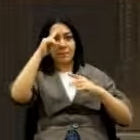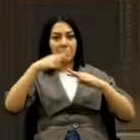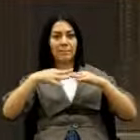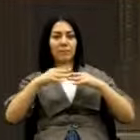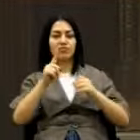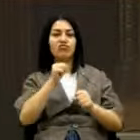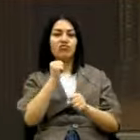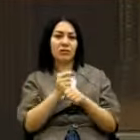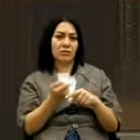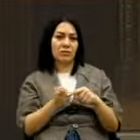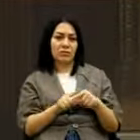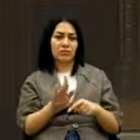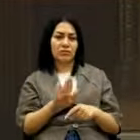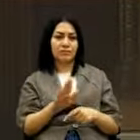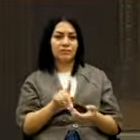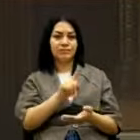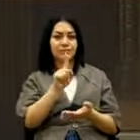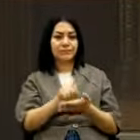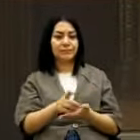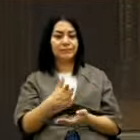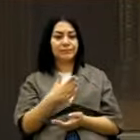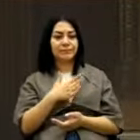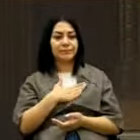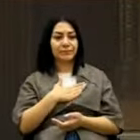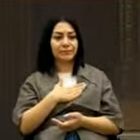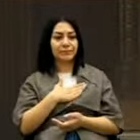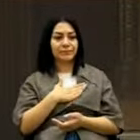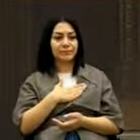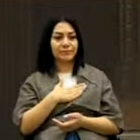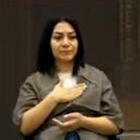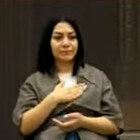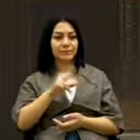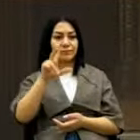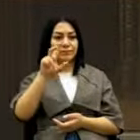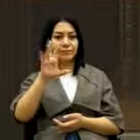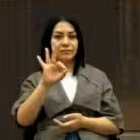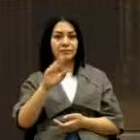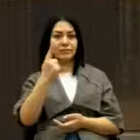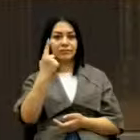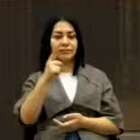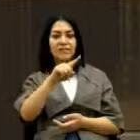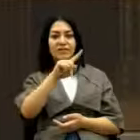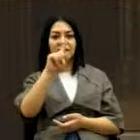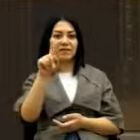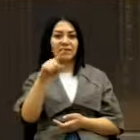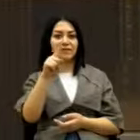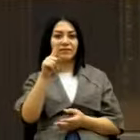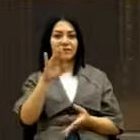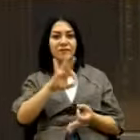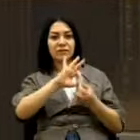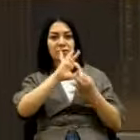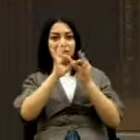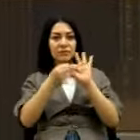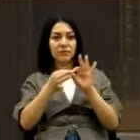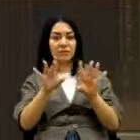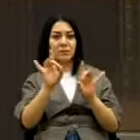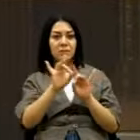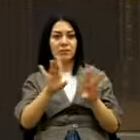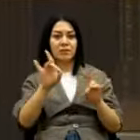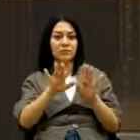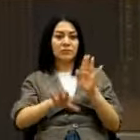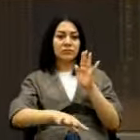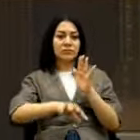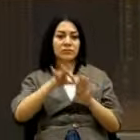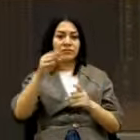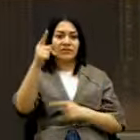անենք։ Հարցը մեր այն 301 թվականից ձևակերպված պատմական ընտրության